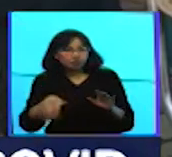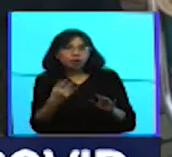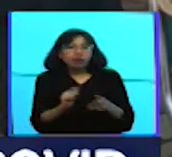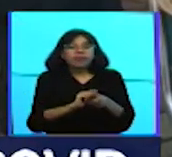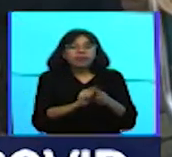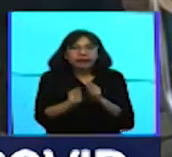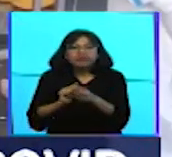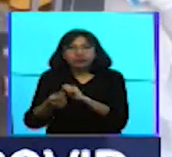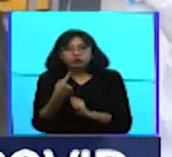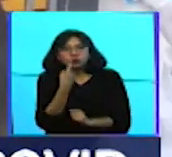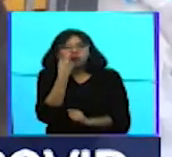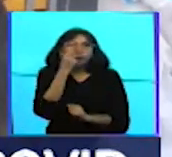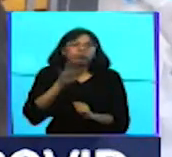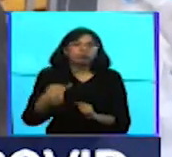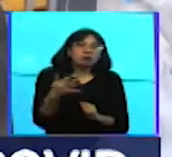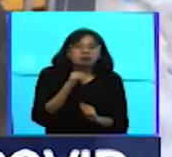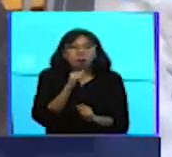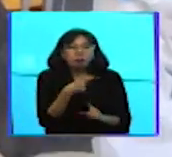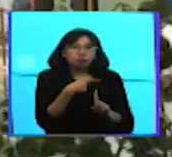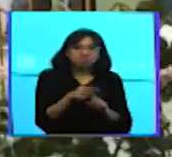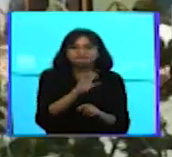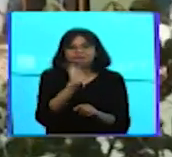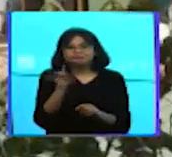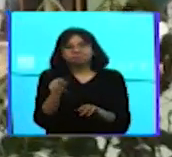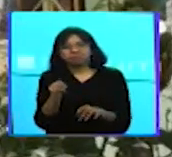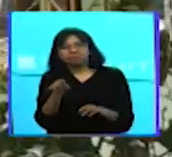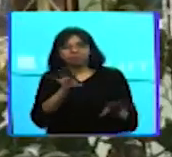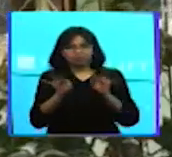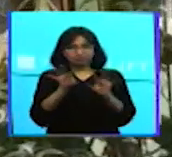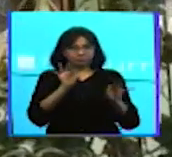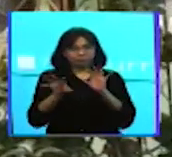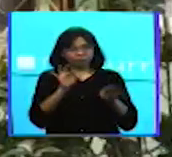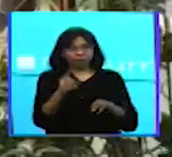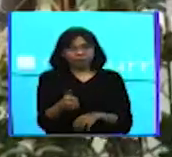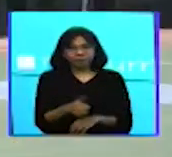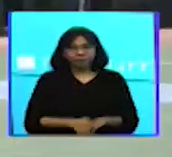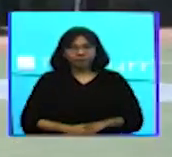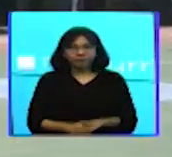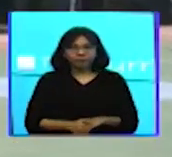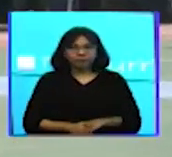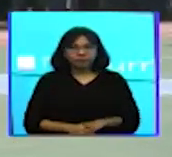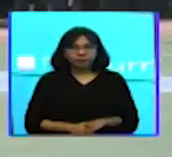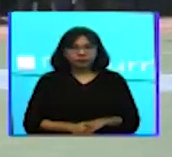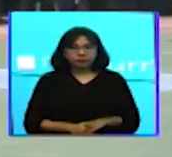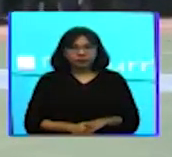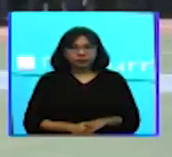penularan copy tainted di sekolah tersebut dari Sragen Jawa Tengah Jokowi Roso melaporkan hai hai